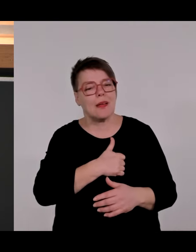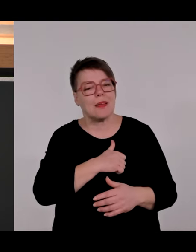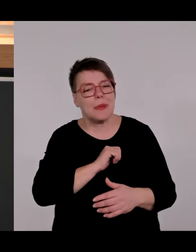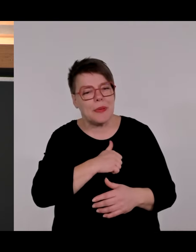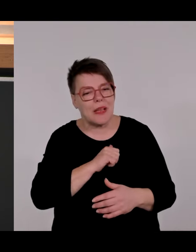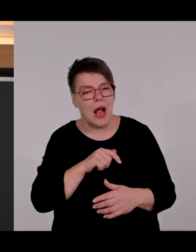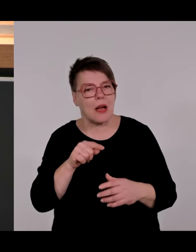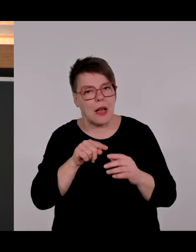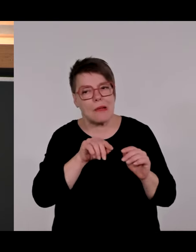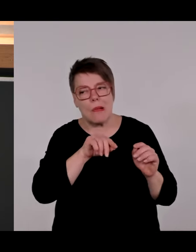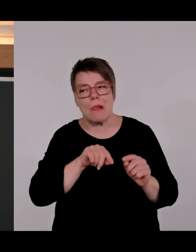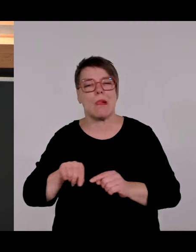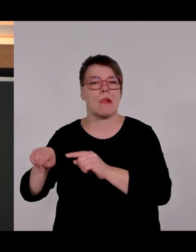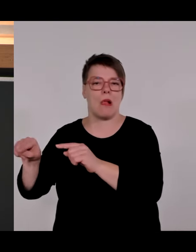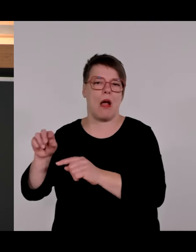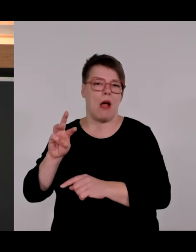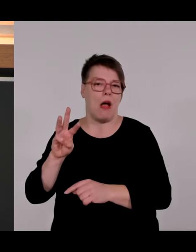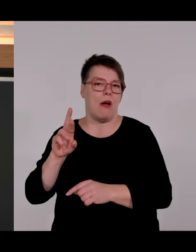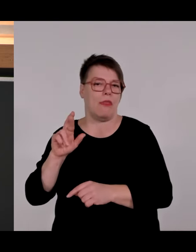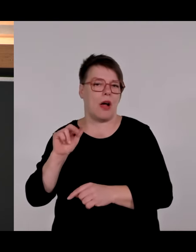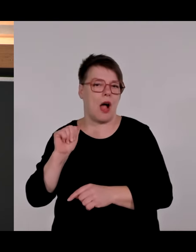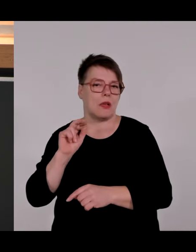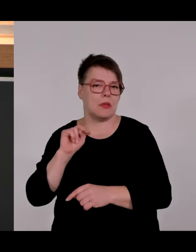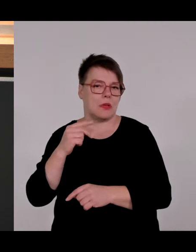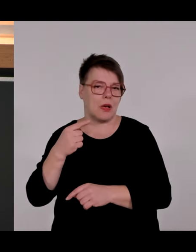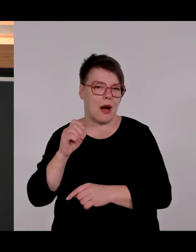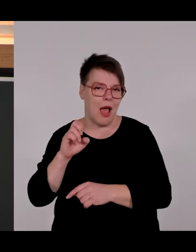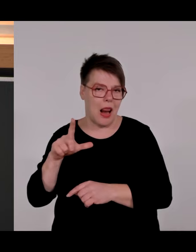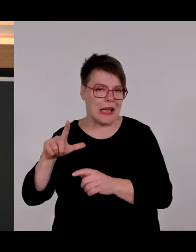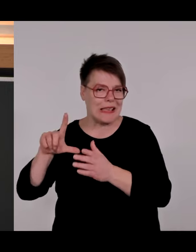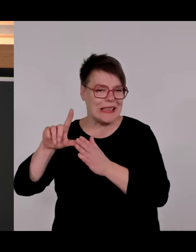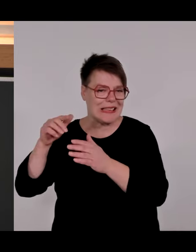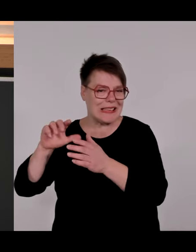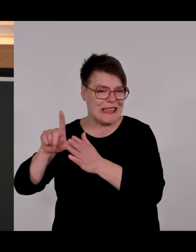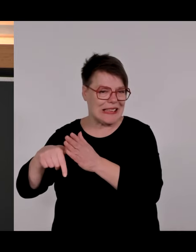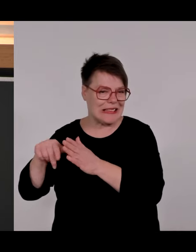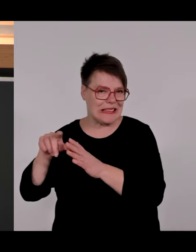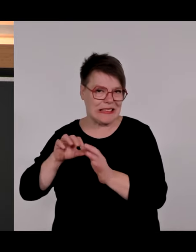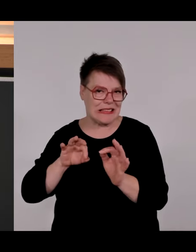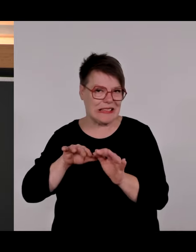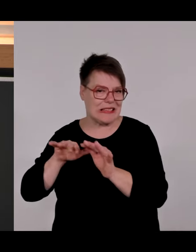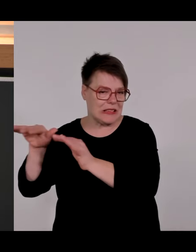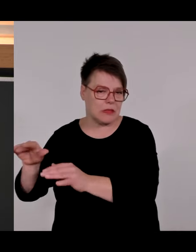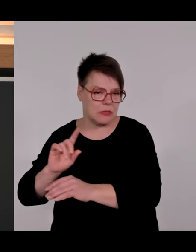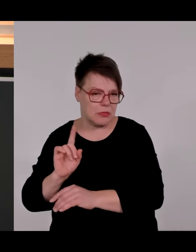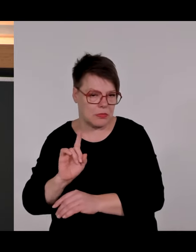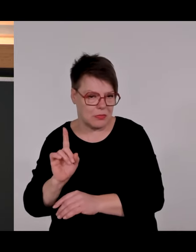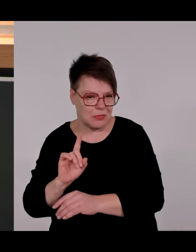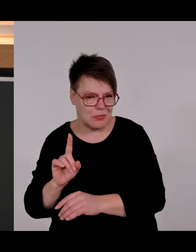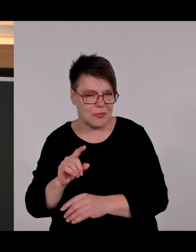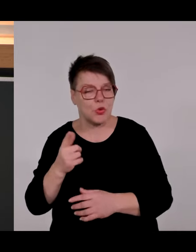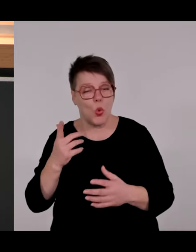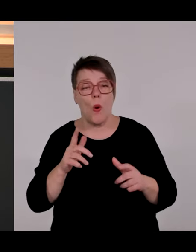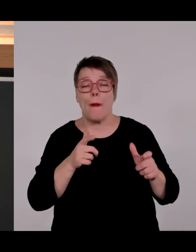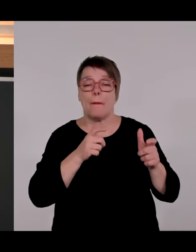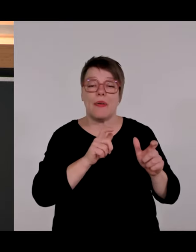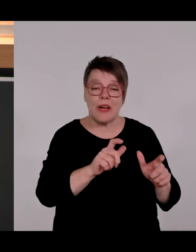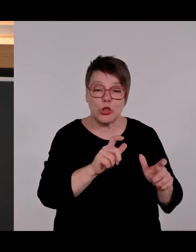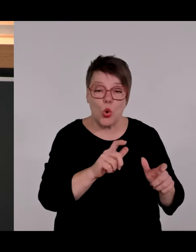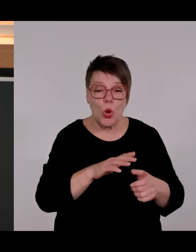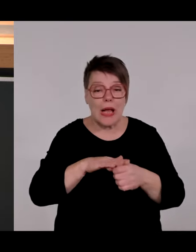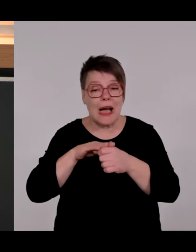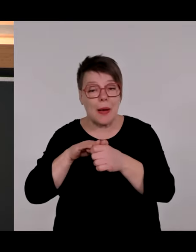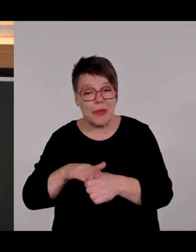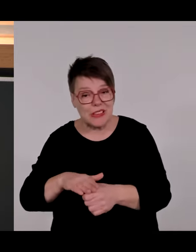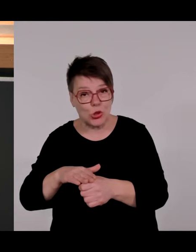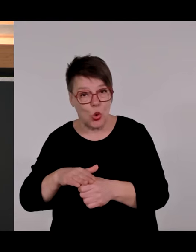ganz Berlin verdrängen, liebe Kolleginnen und Kollegen. Und die rund 70.000 Einsatzstunden der